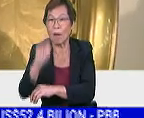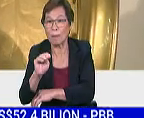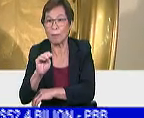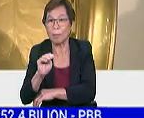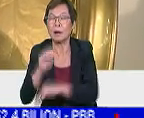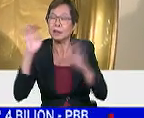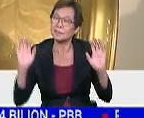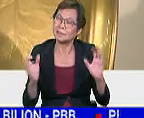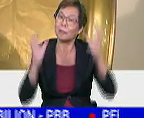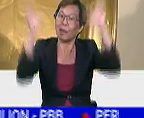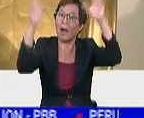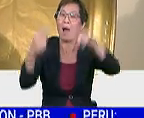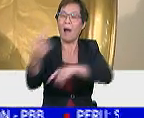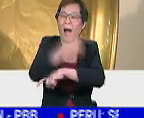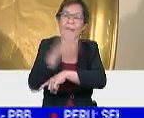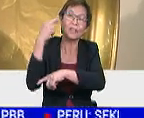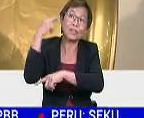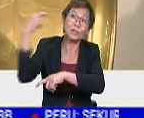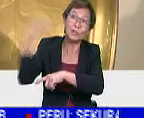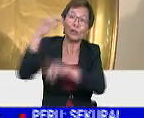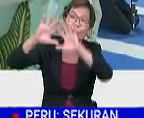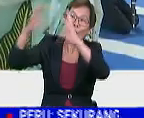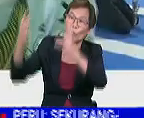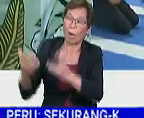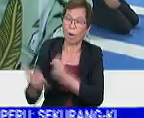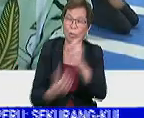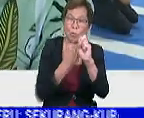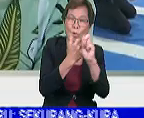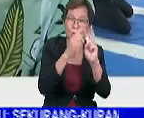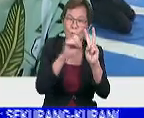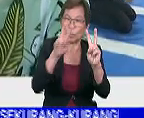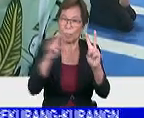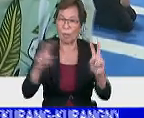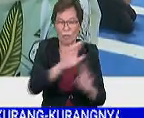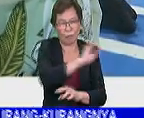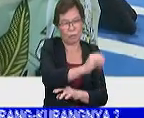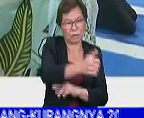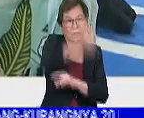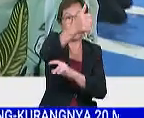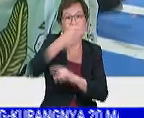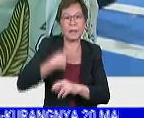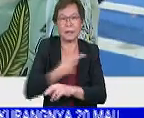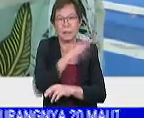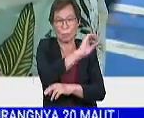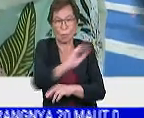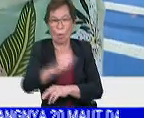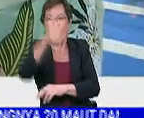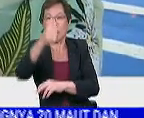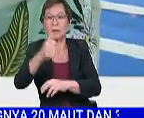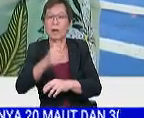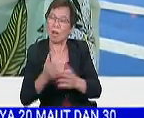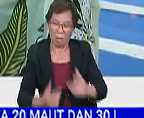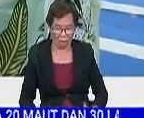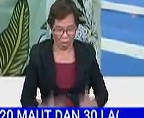Sempena hari radio sedunia 2022 ini pertama kali kami adakan forum anjung at-taqwa secara langsung di masjid